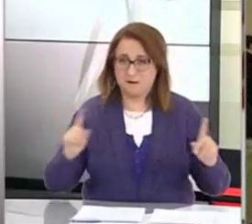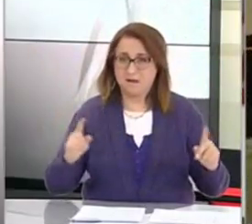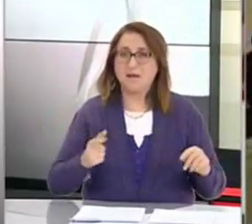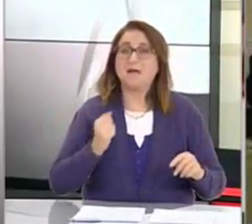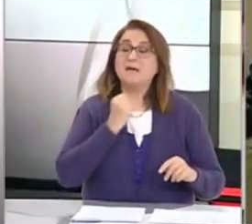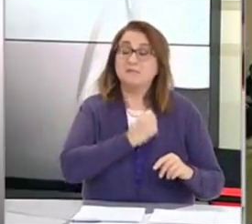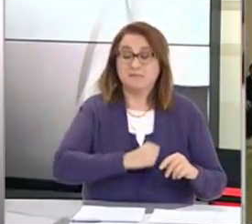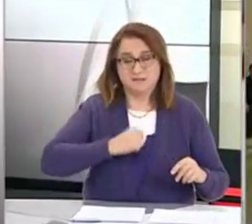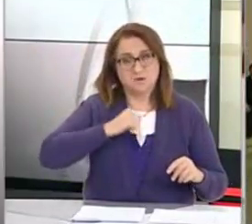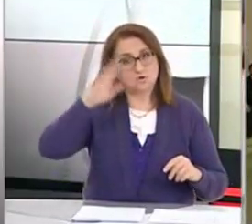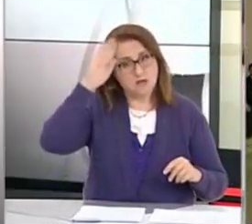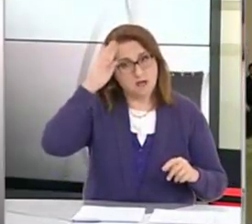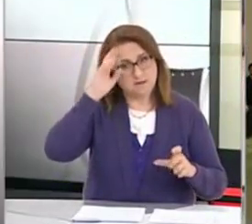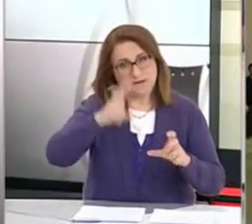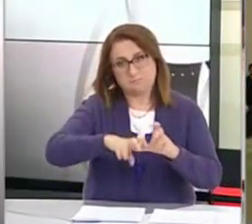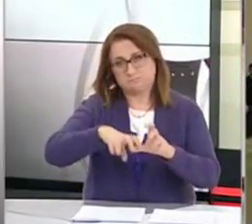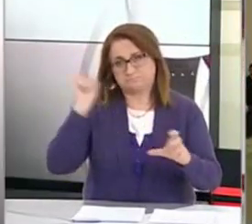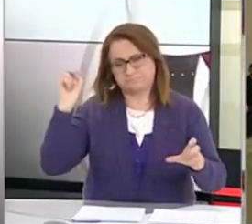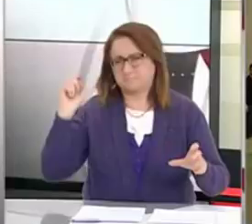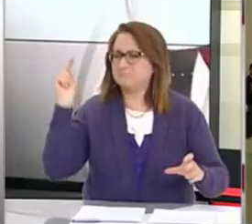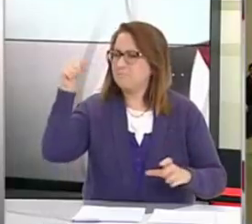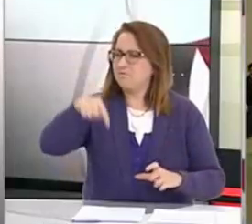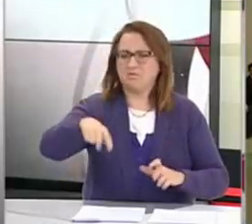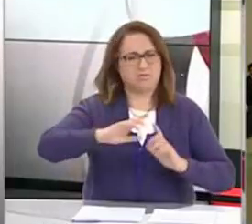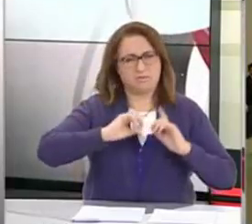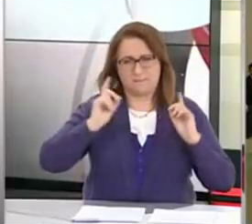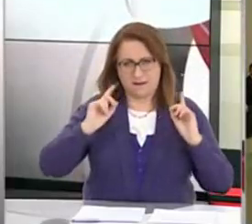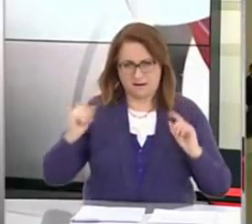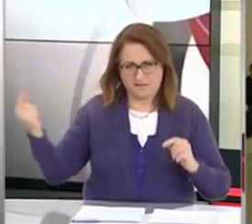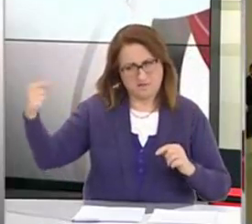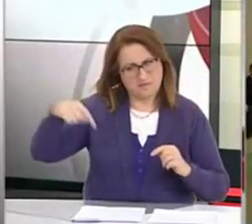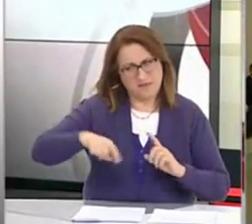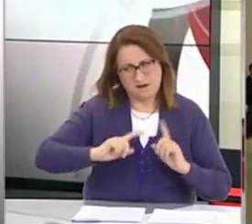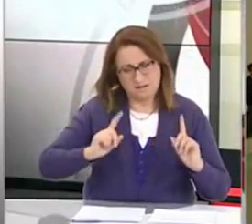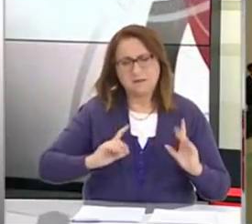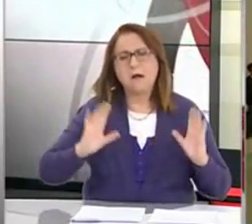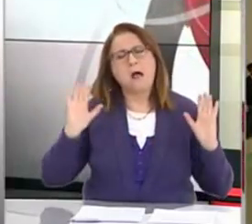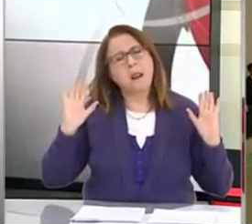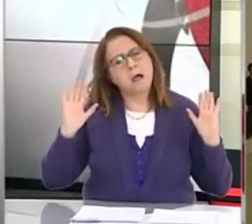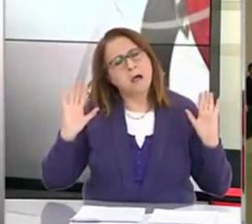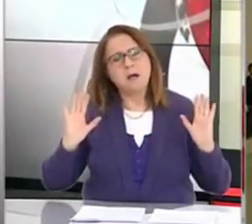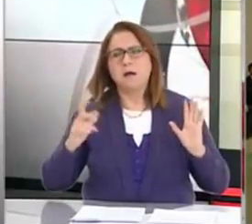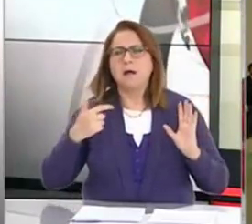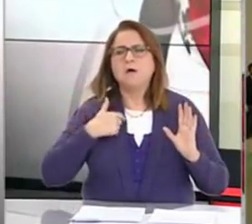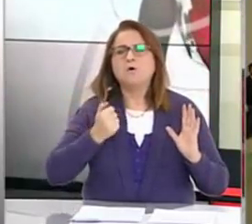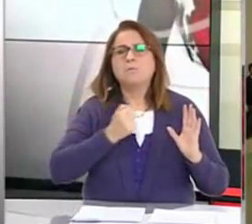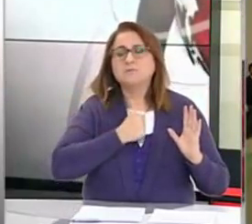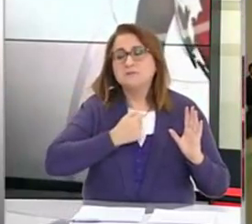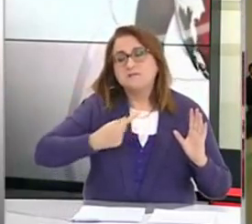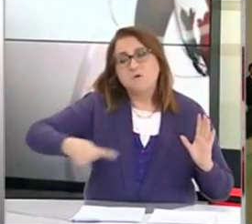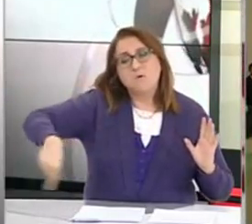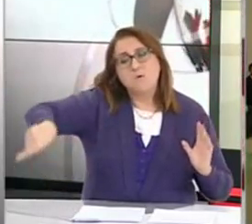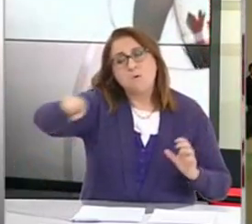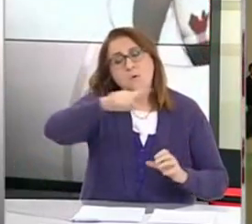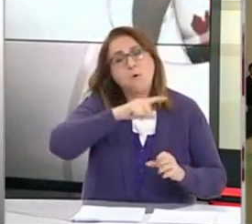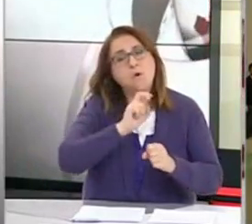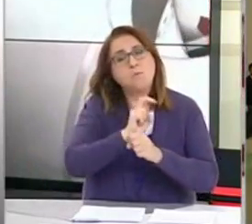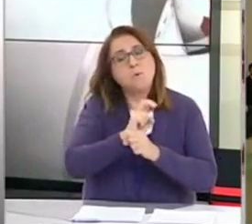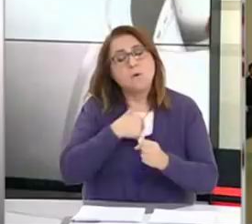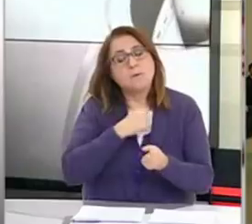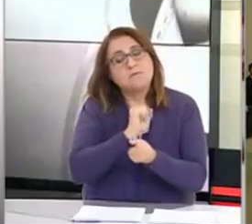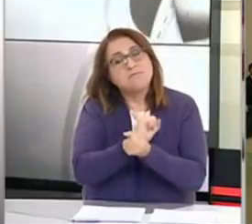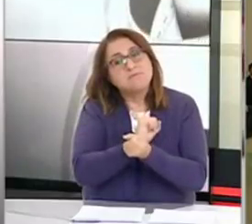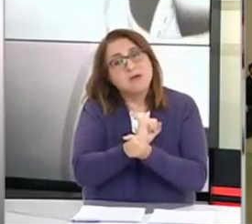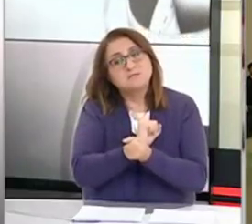δεν ακολούθησαν οι Ηνωμένες Πολιτείες, όμως πιστεύω ότι σε αυτή την κοινή προσπάθεια που αφορά τη δέσμευσή μας απέναντι